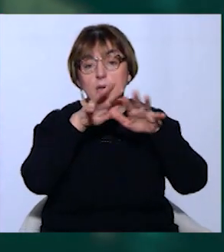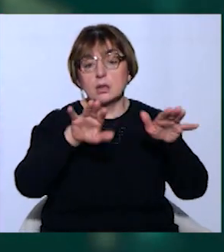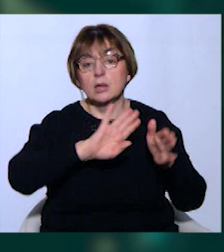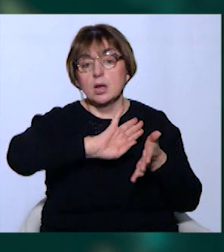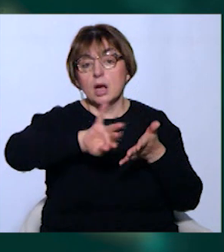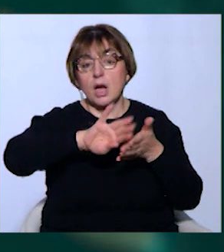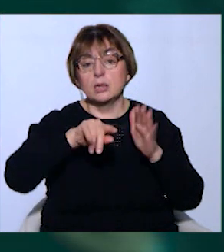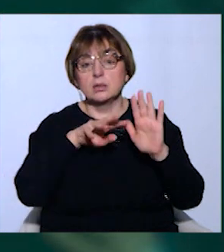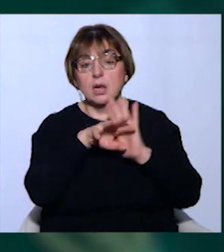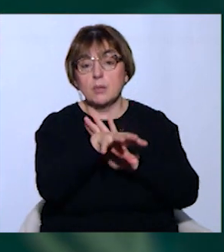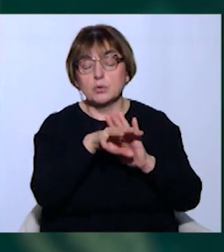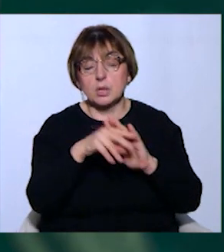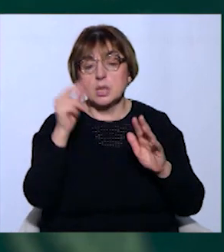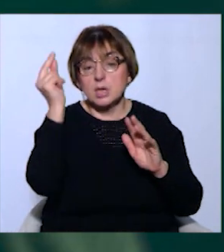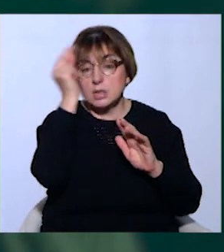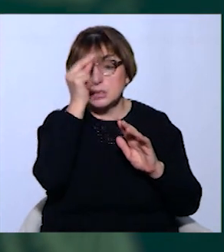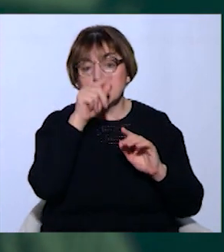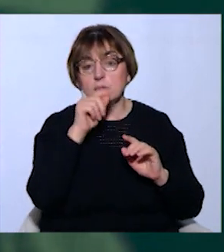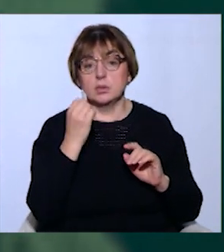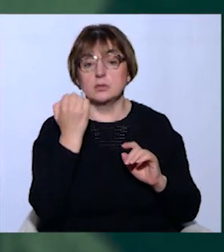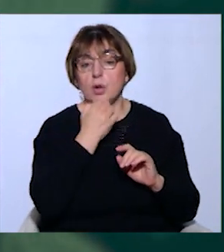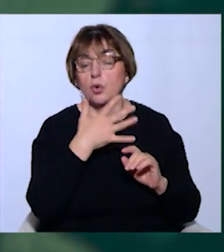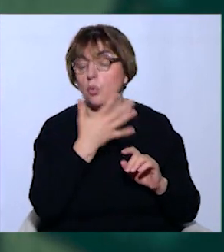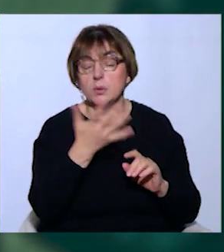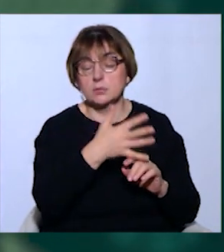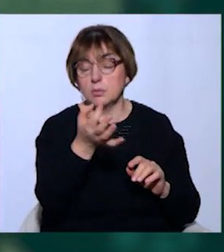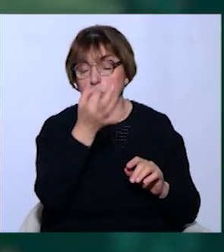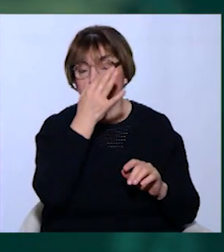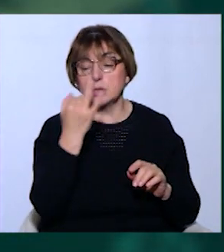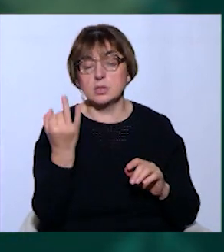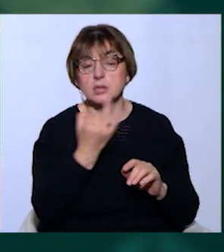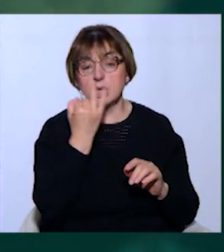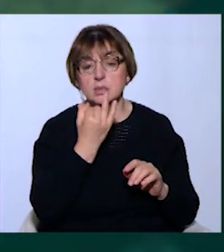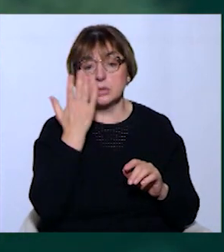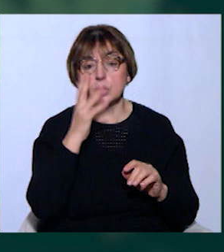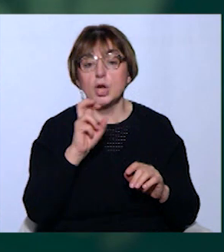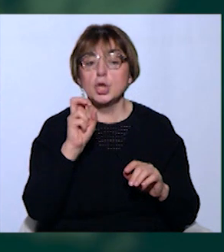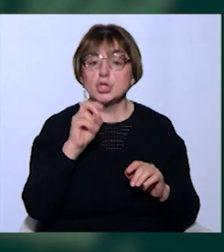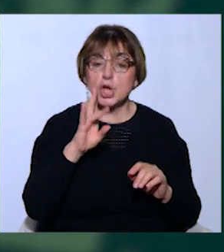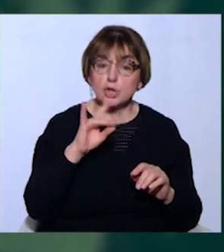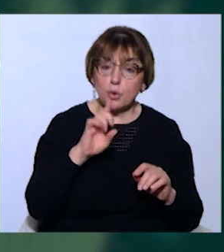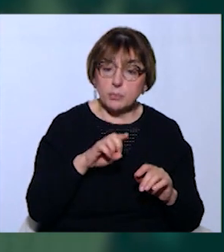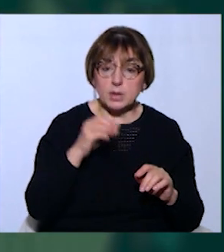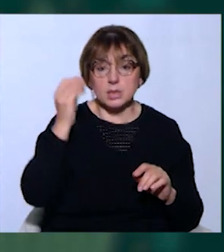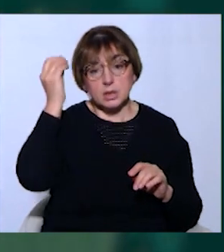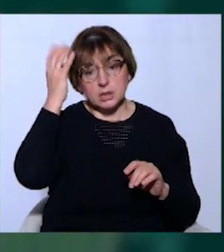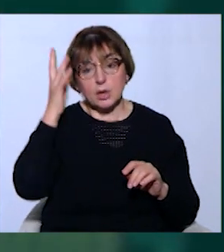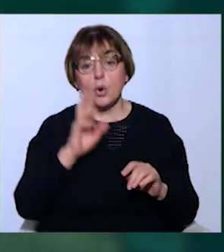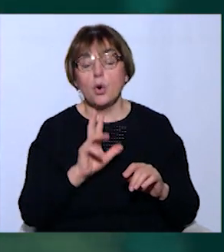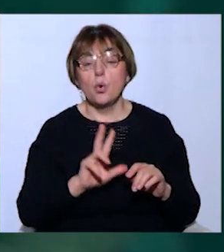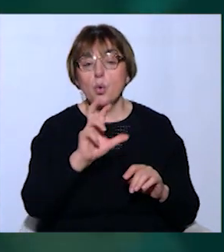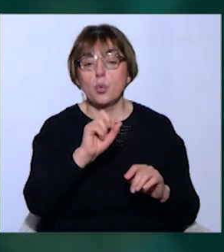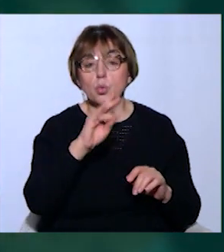გამოჟონვა. აი შეისწავლეთ ეს მასალები, აირჩიეთ რომელიც თქვენთვის უფრო საინტერესო არის, ჩერნობილი ან